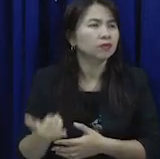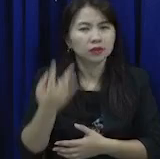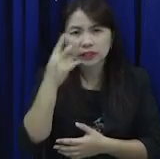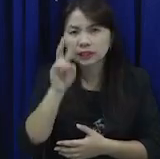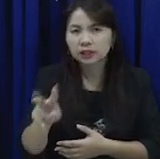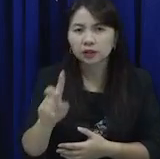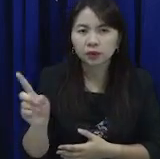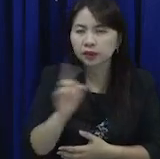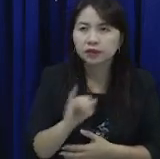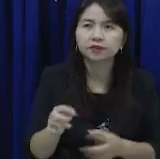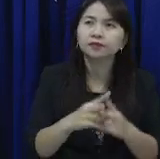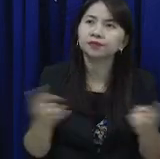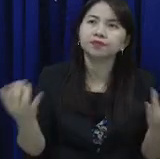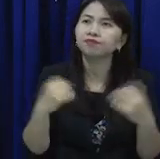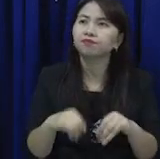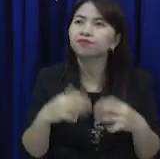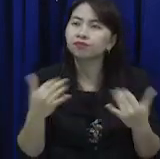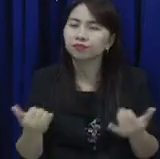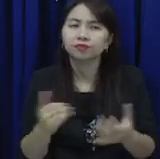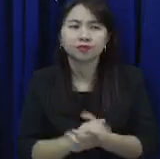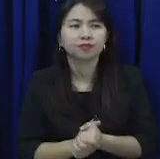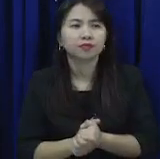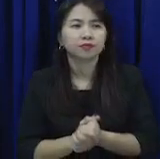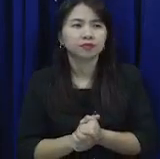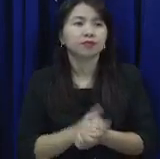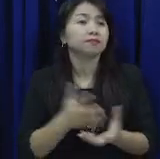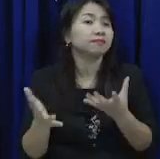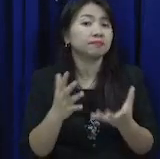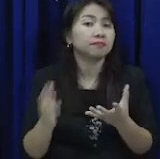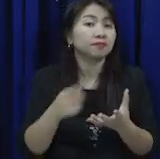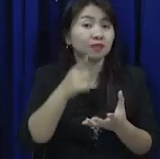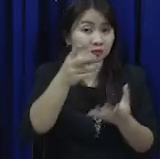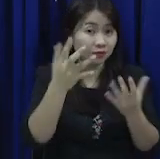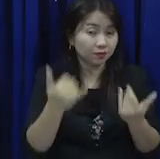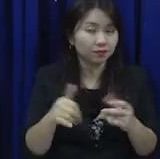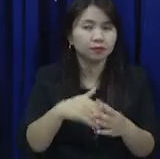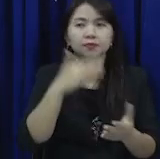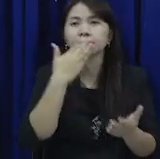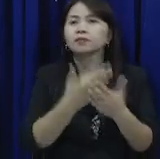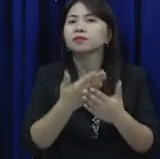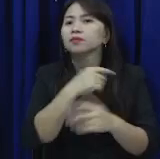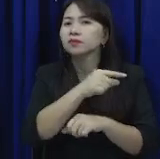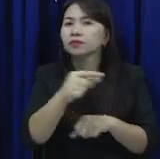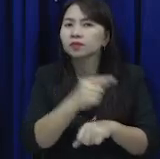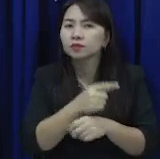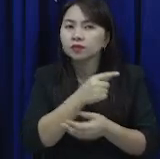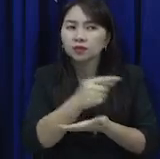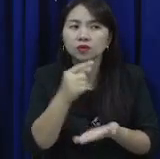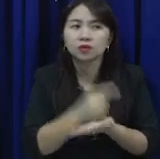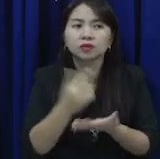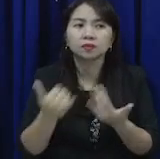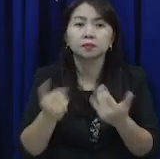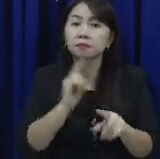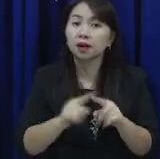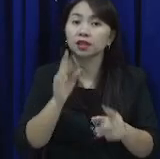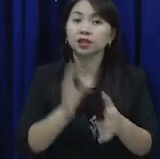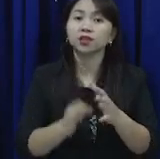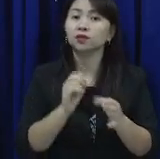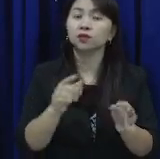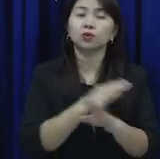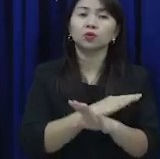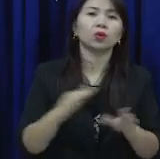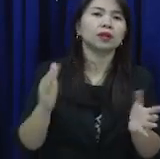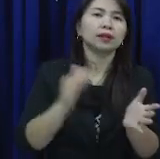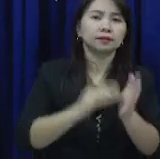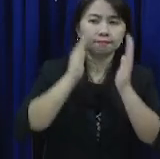dito ang point Dito is this Yeah maaring nasa good ground ka na team Focus but if you're not be mindful mas